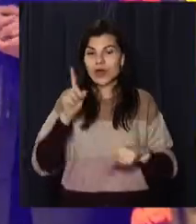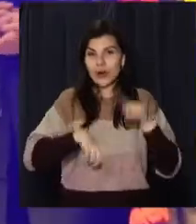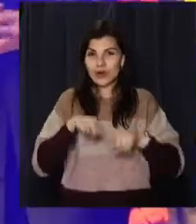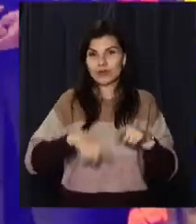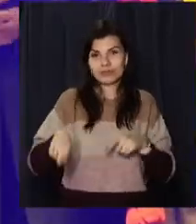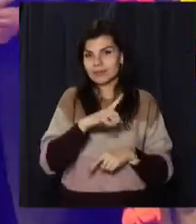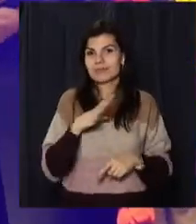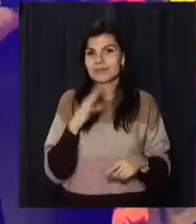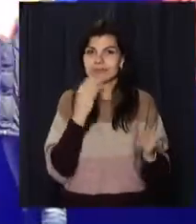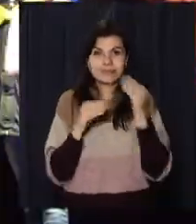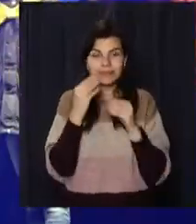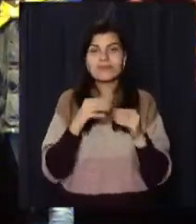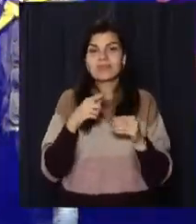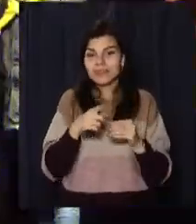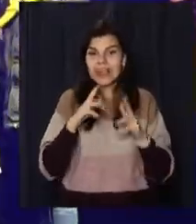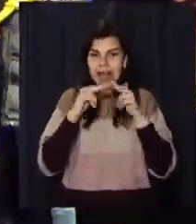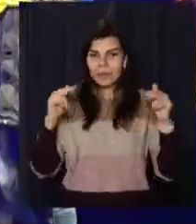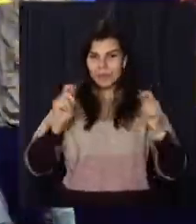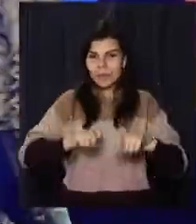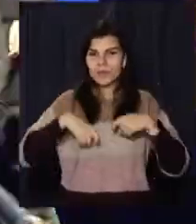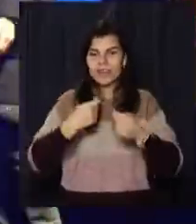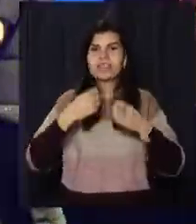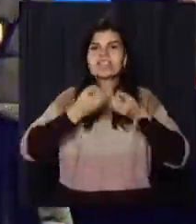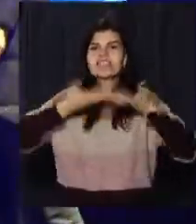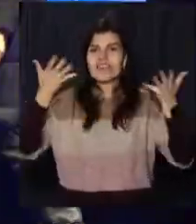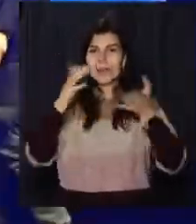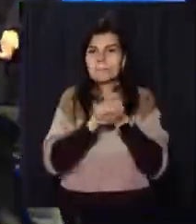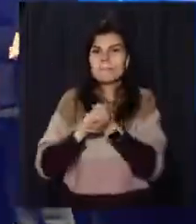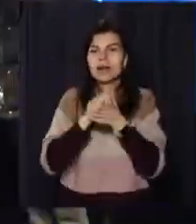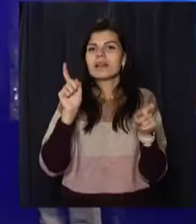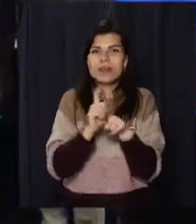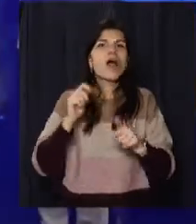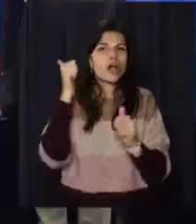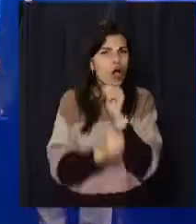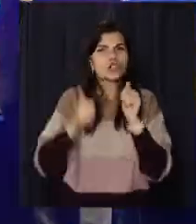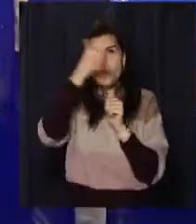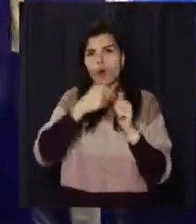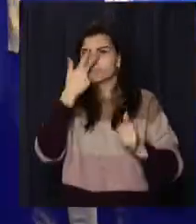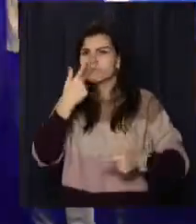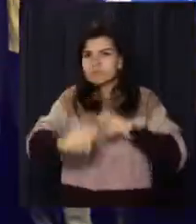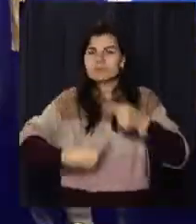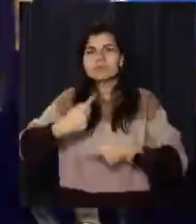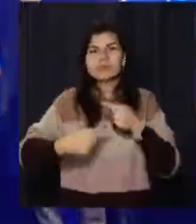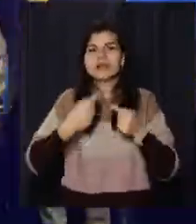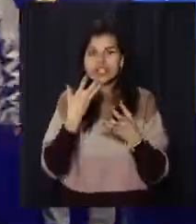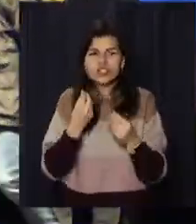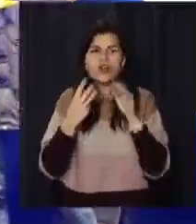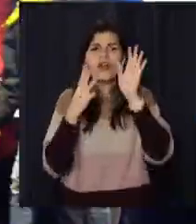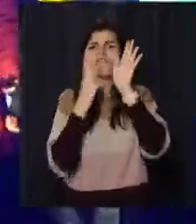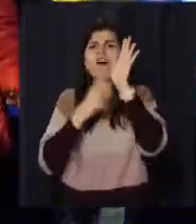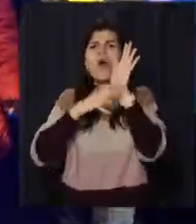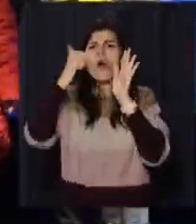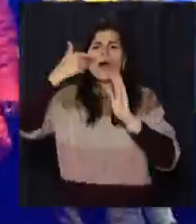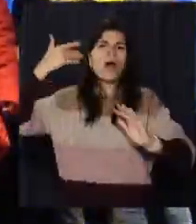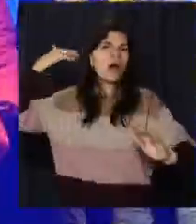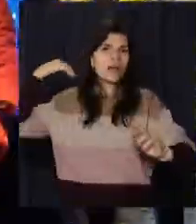панувала злагода, дніпровські скаути передали світло миру. Це щорічна традиція у громаді, яка бере початок ще у 80-х